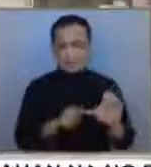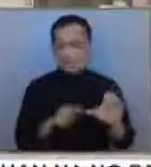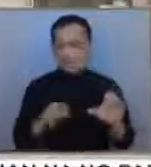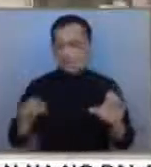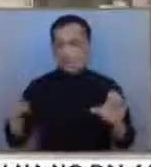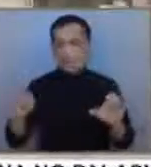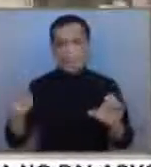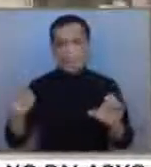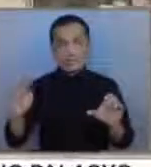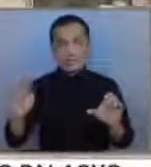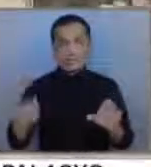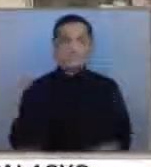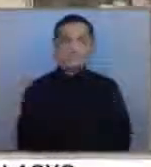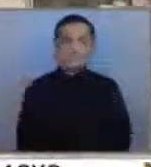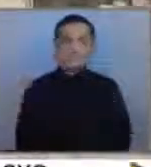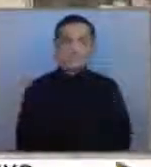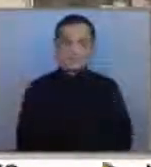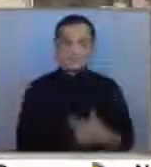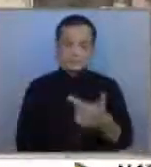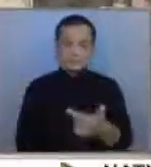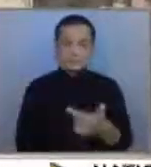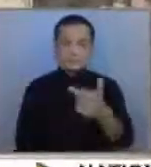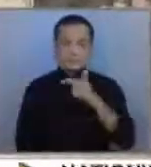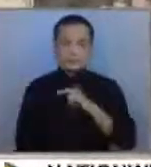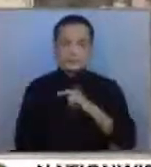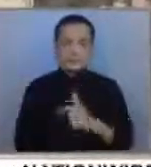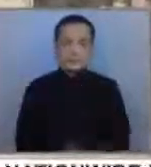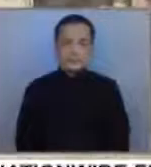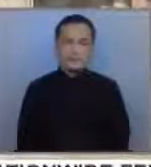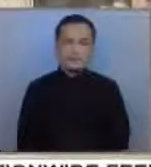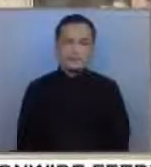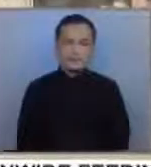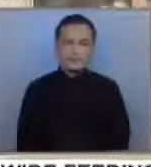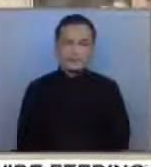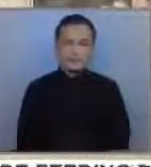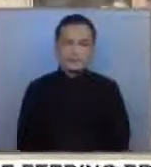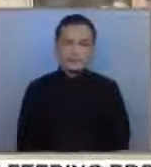Karen Villanda para sa Morning Show ng Bayan, Rise and Shine, Pilipinas.